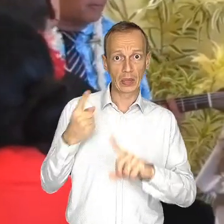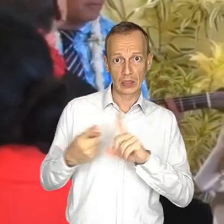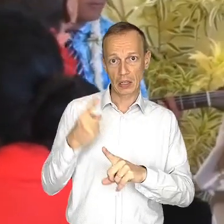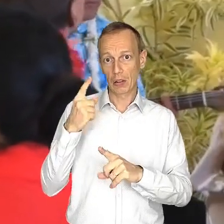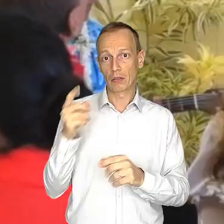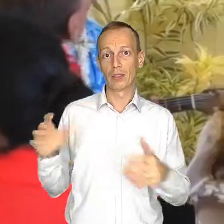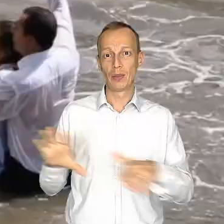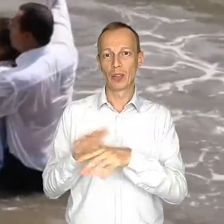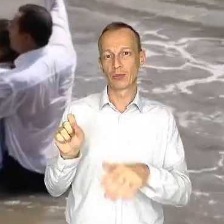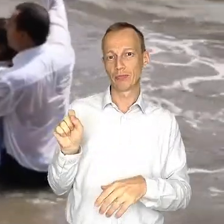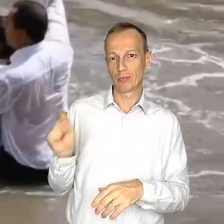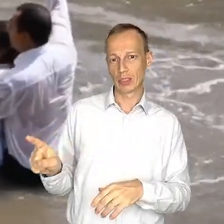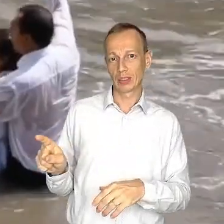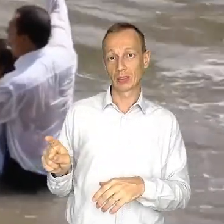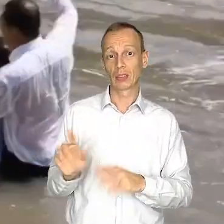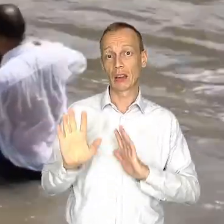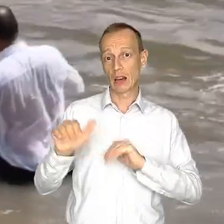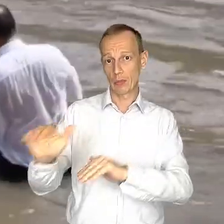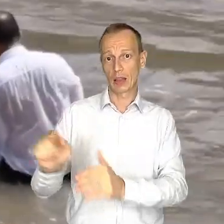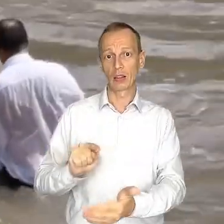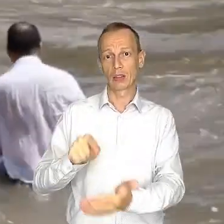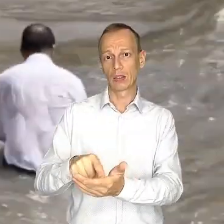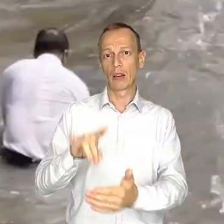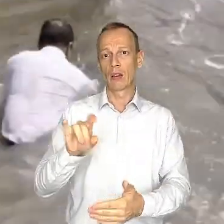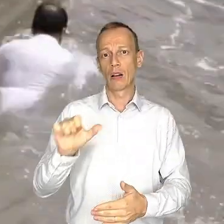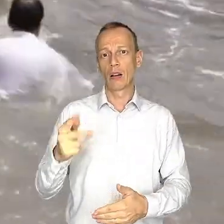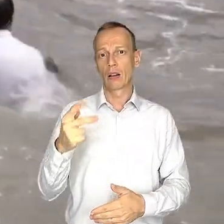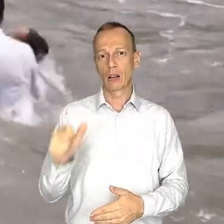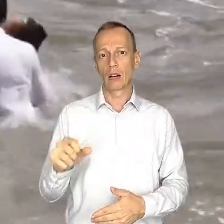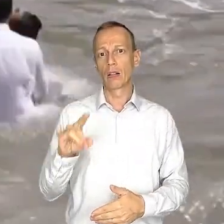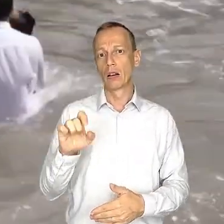dans quelques secondes, en mer à Hakahetaou.